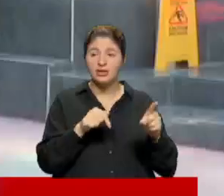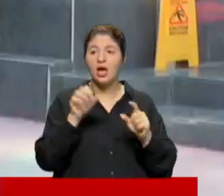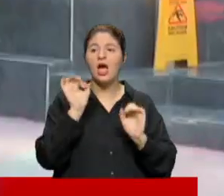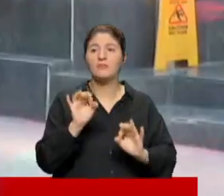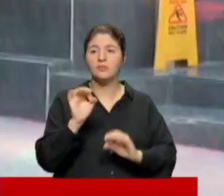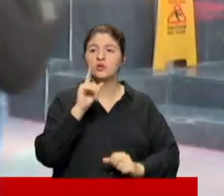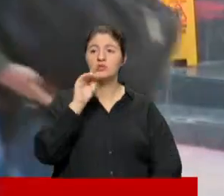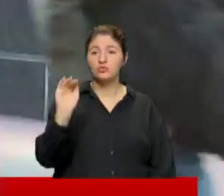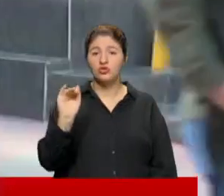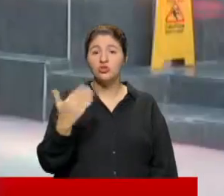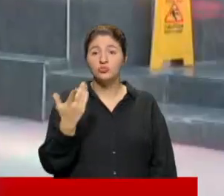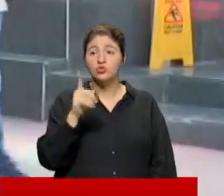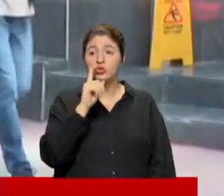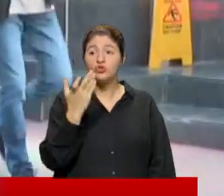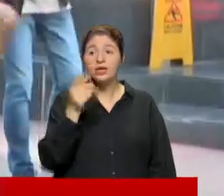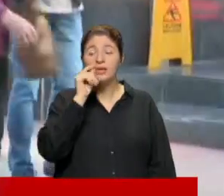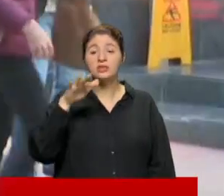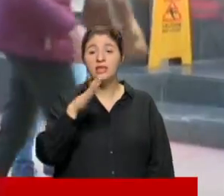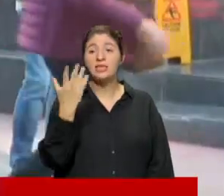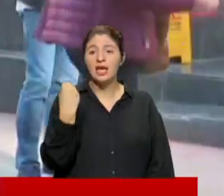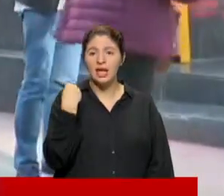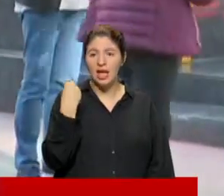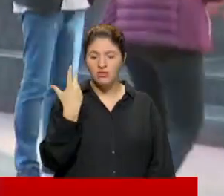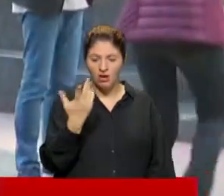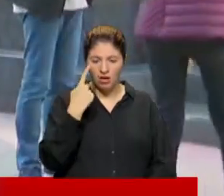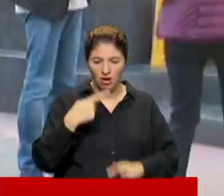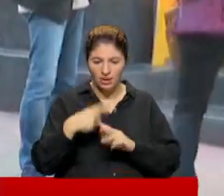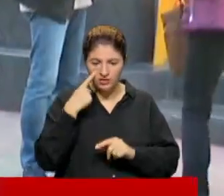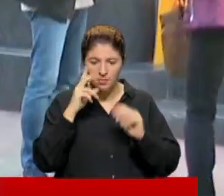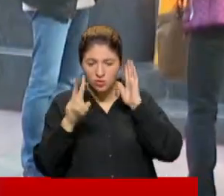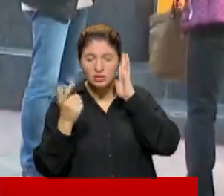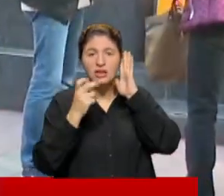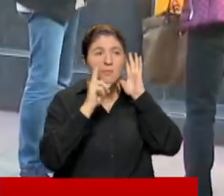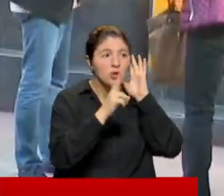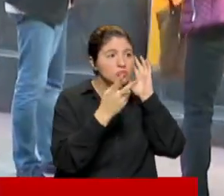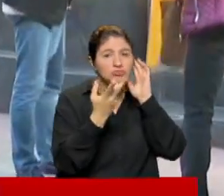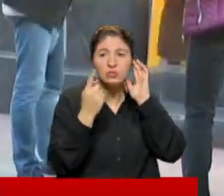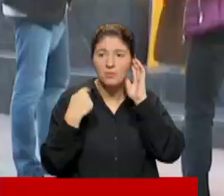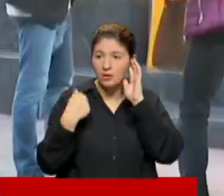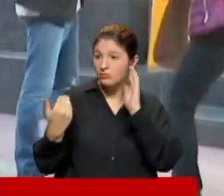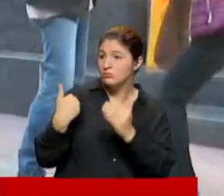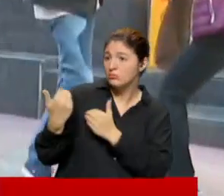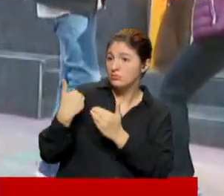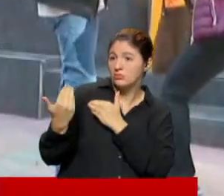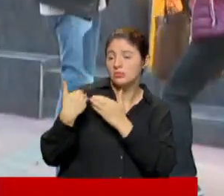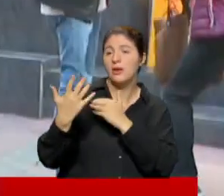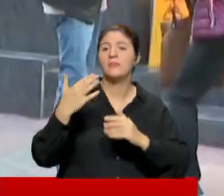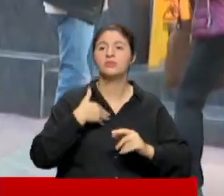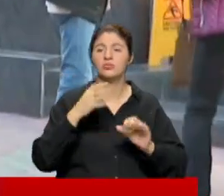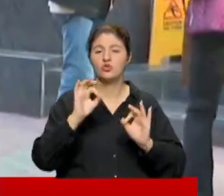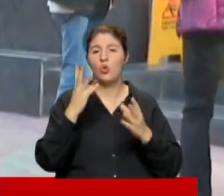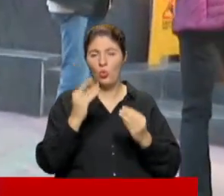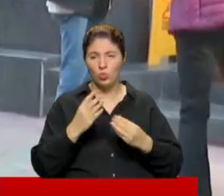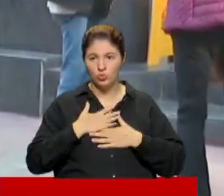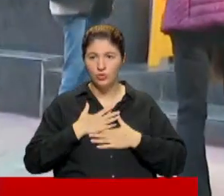sık sık soracağız bu soruları Çünkü insanlar daha yeni yeni a e-devletten mi bakıyoruz nereden bakıyoruz diye açıkçası bana soruyorlar Bizim de şöyle